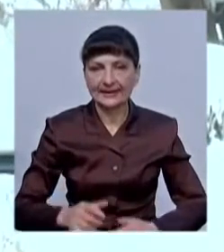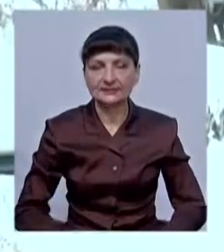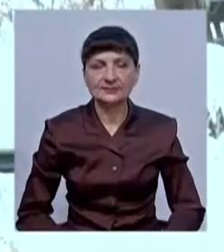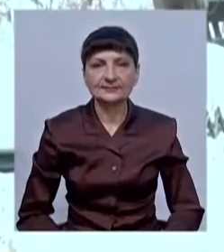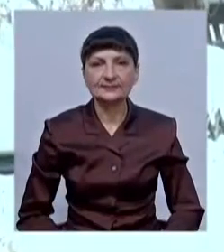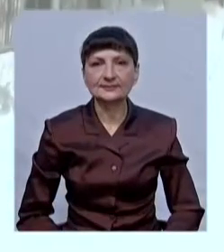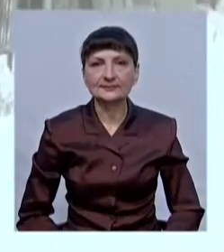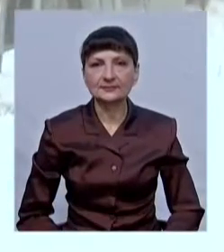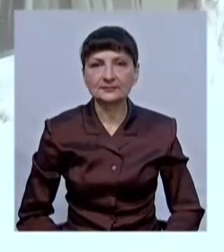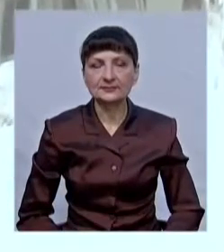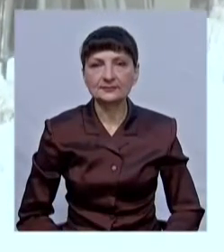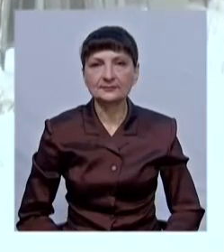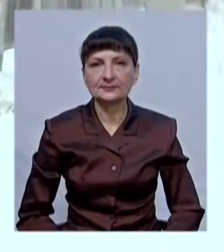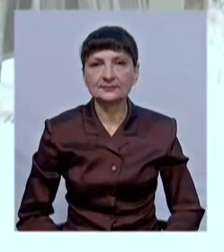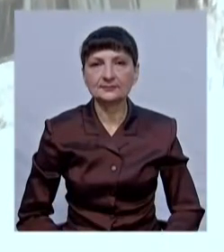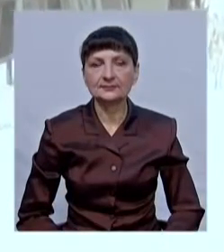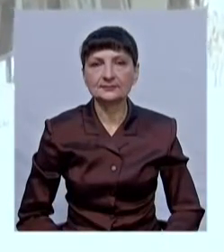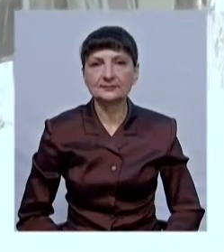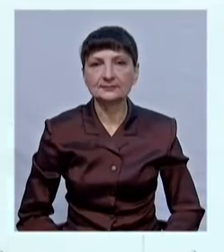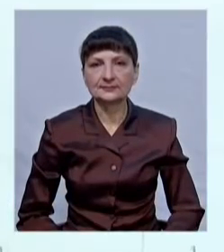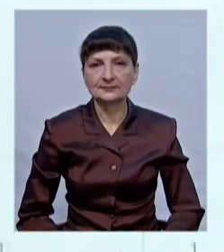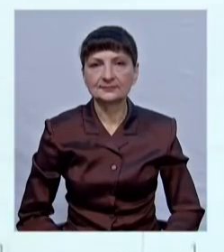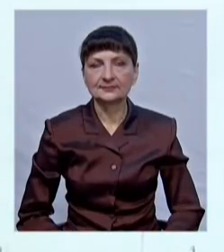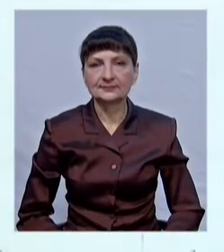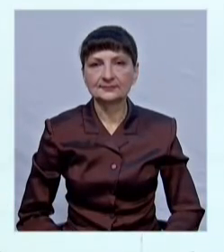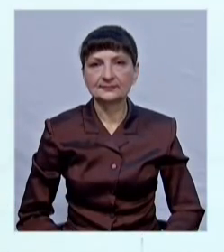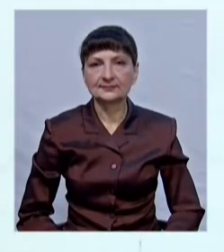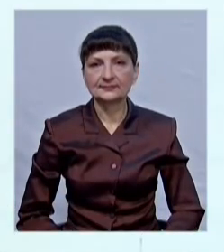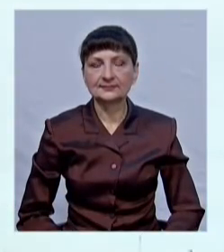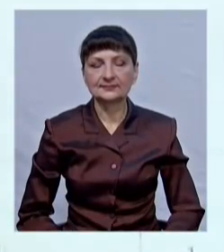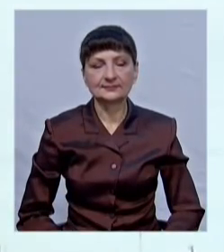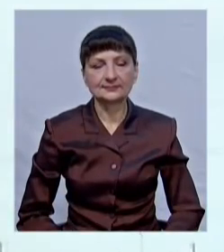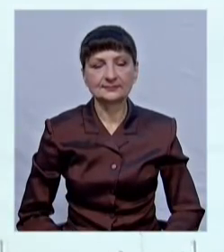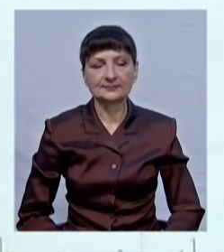Айдана Нураш, Салима Базарбекова, Куаныш Альтенов, телеканал Алматы, Североказахстанская область.